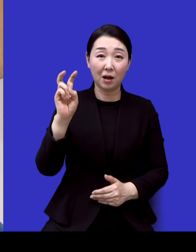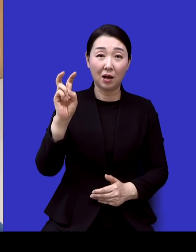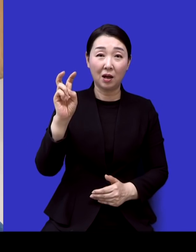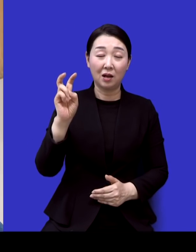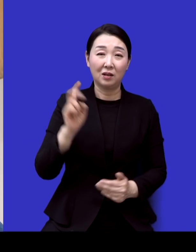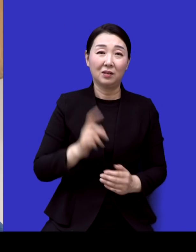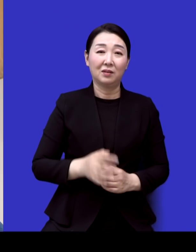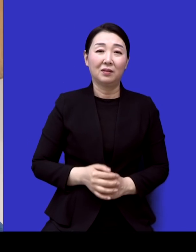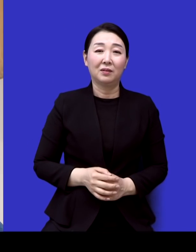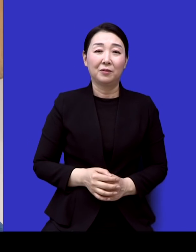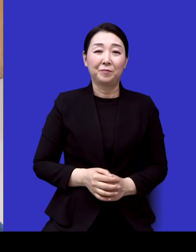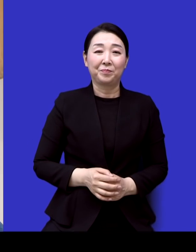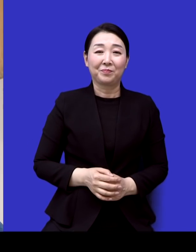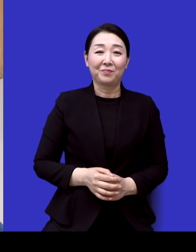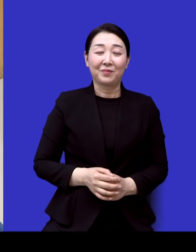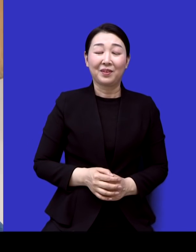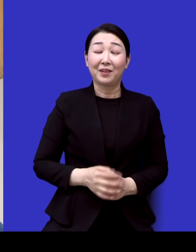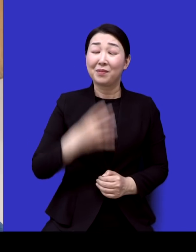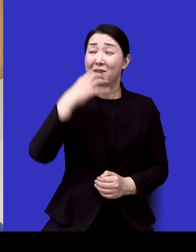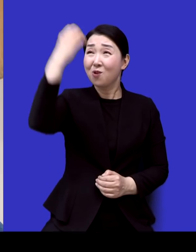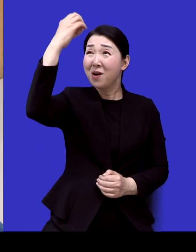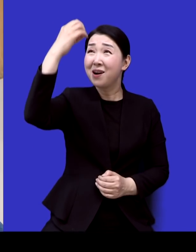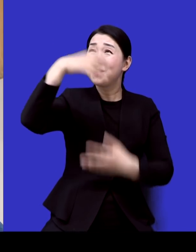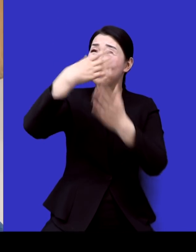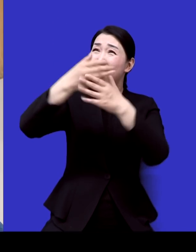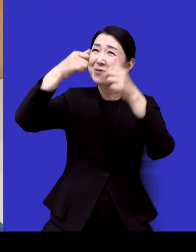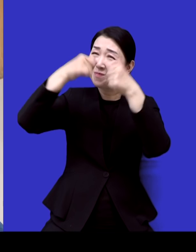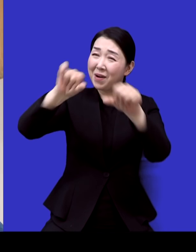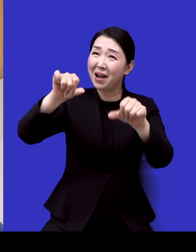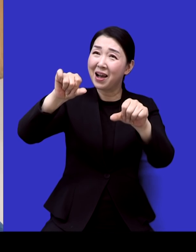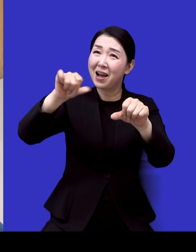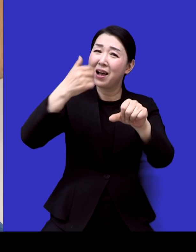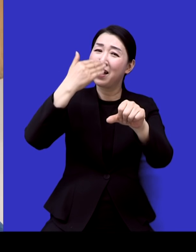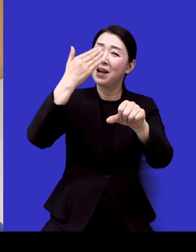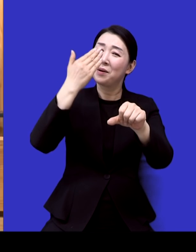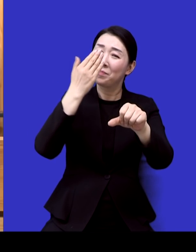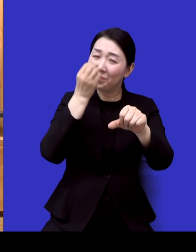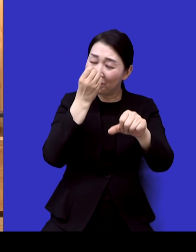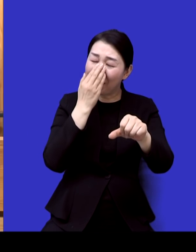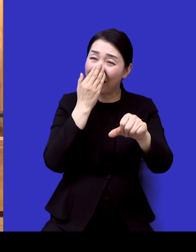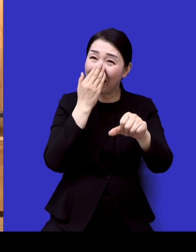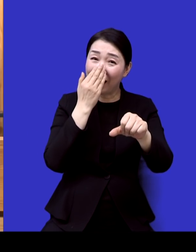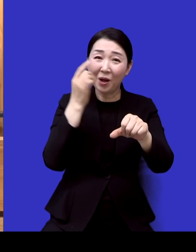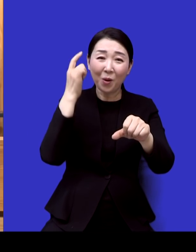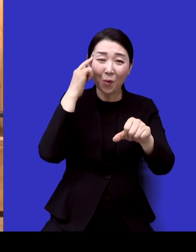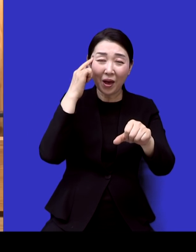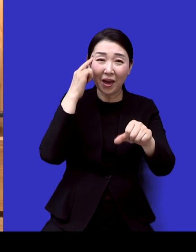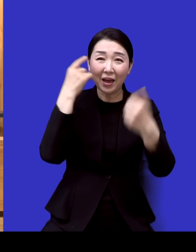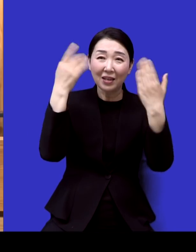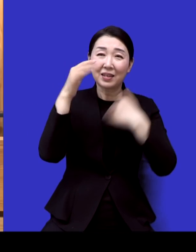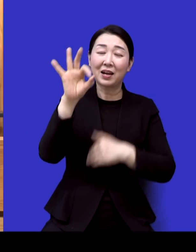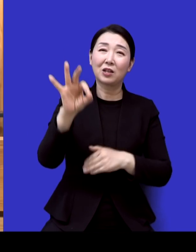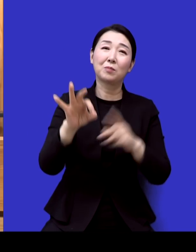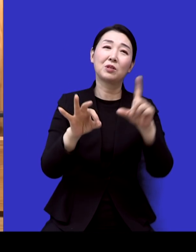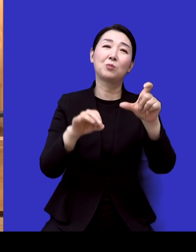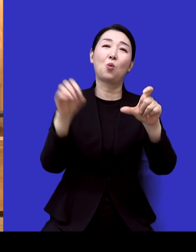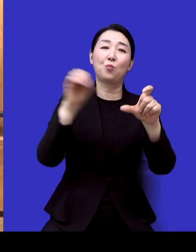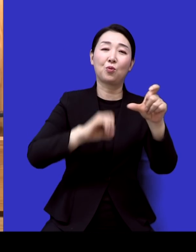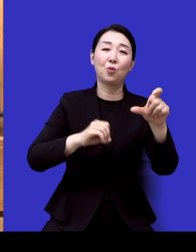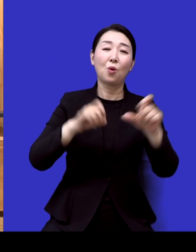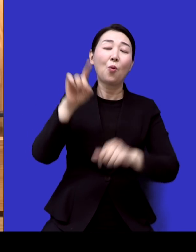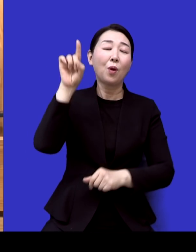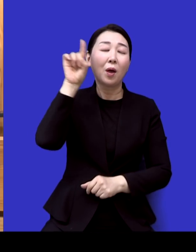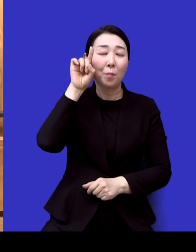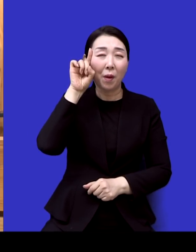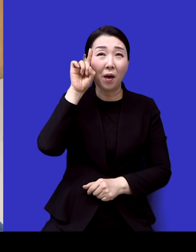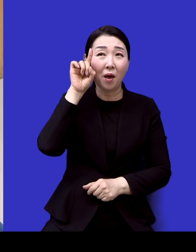근데 이제 교만을 산산이 부숴주셨죠. 장학금이 15% 나왔습니다. 아. 예, 뭐 100% 나와도 사실 생활비 때문에